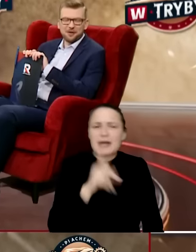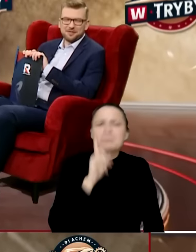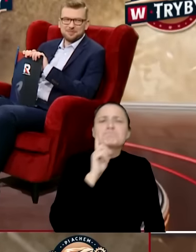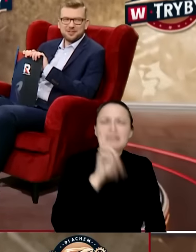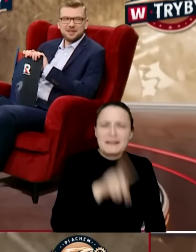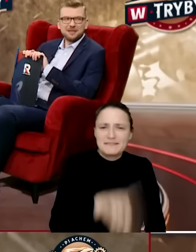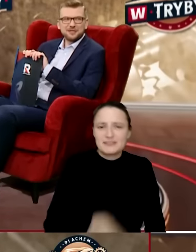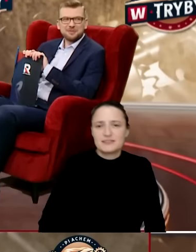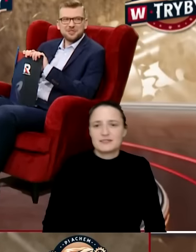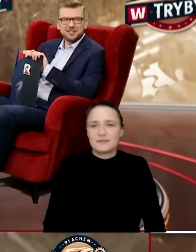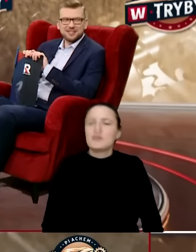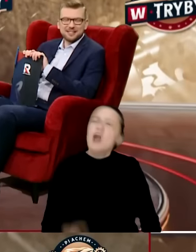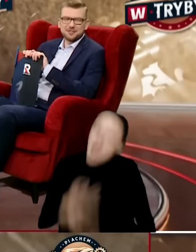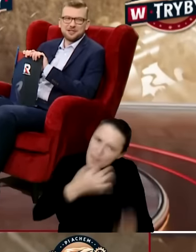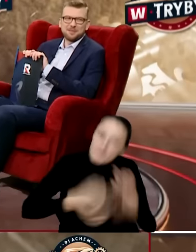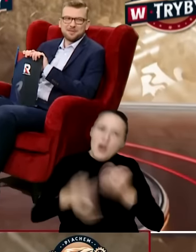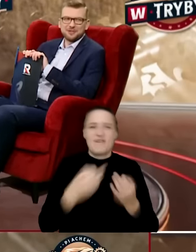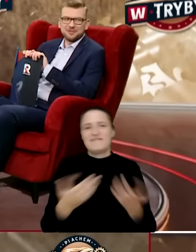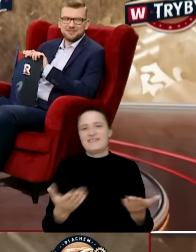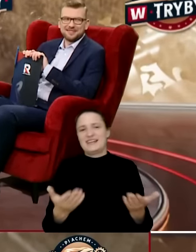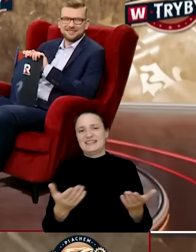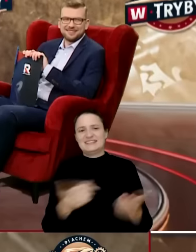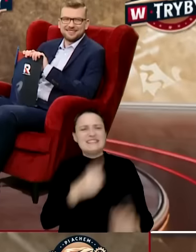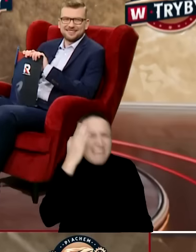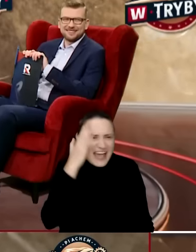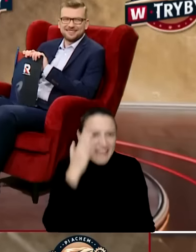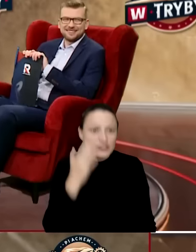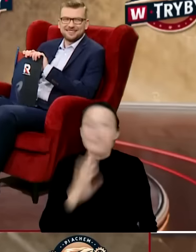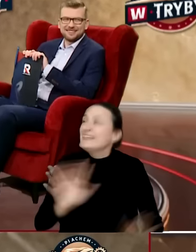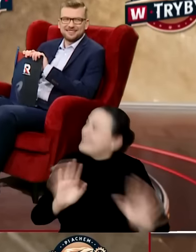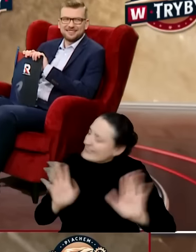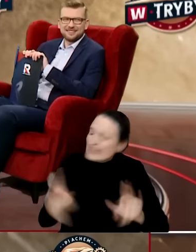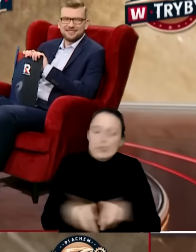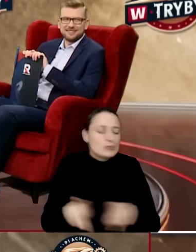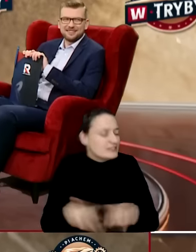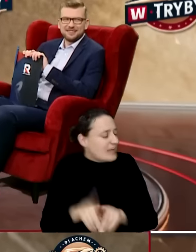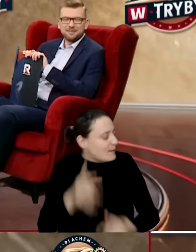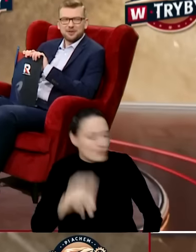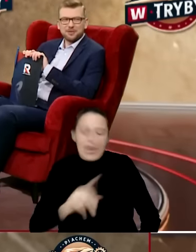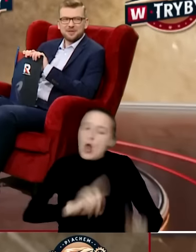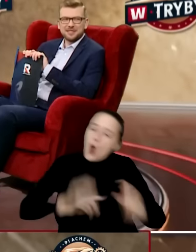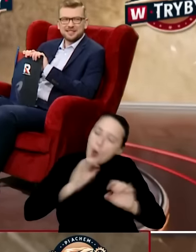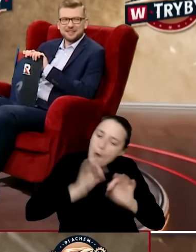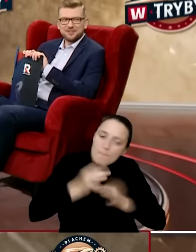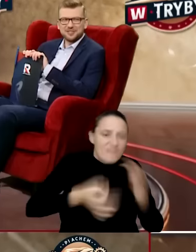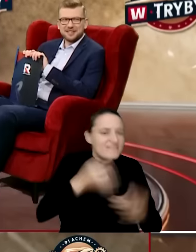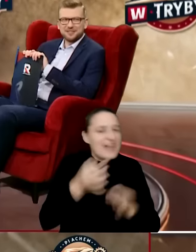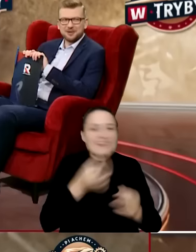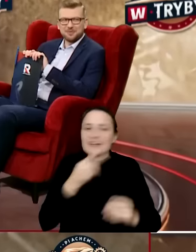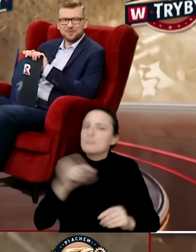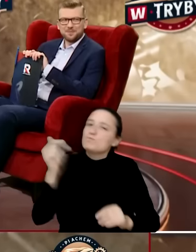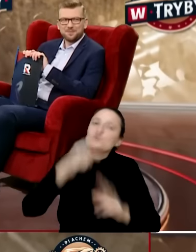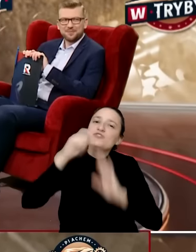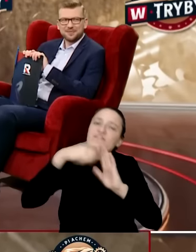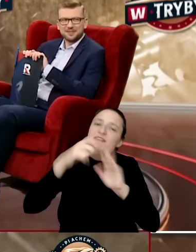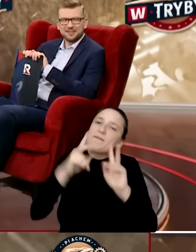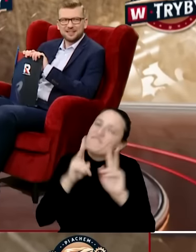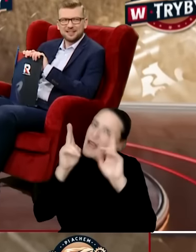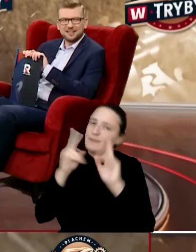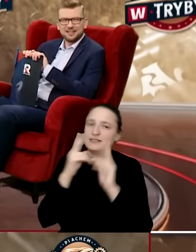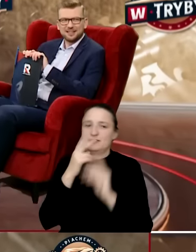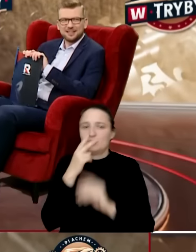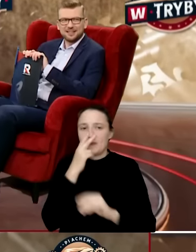może opowiesz, bo ty myślę, że znasz go na pamięć. Ale to nie będzie to samo, jak ja opowiem. To potem ten zaraz fragment mamy, bo ja